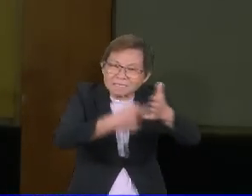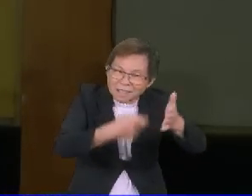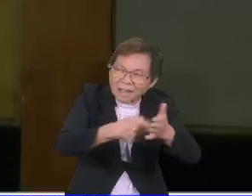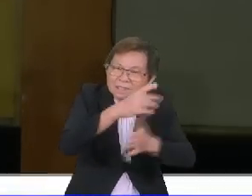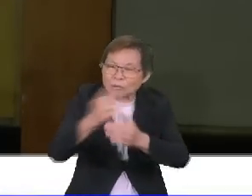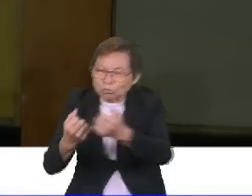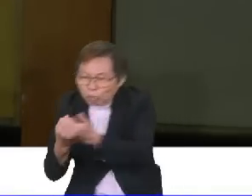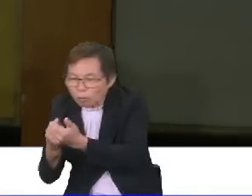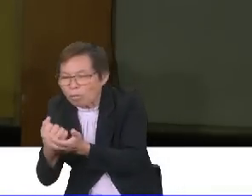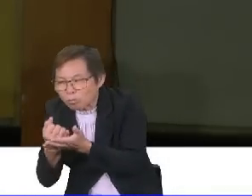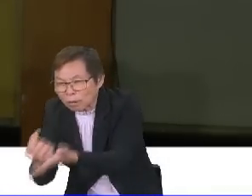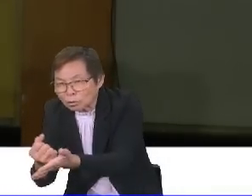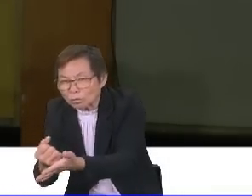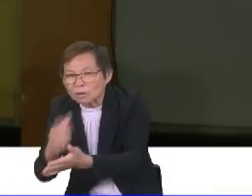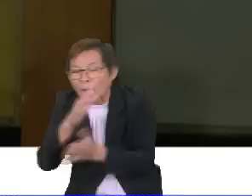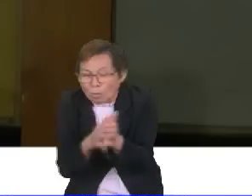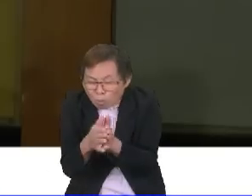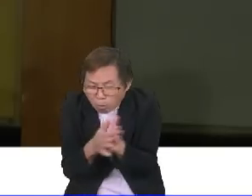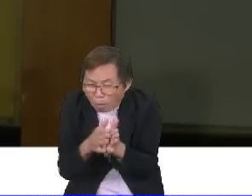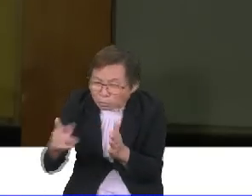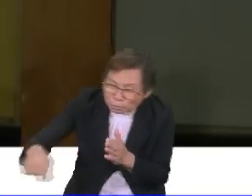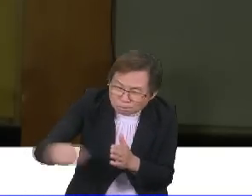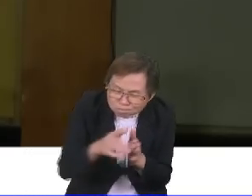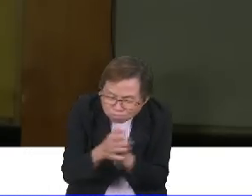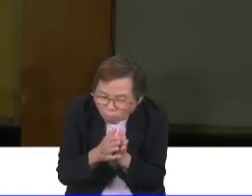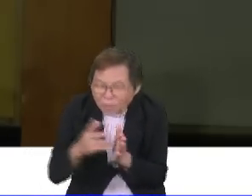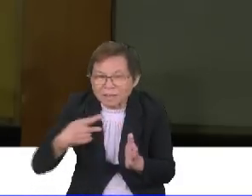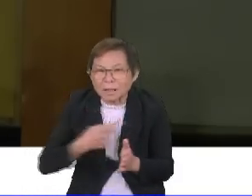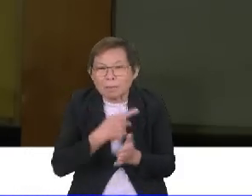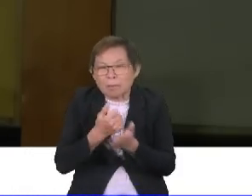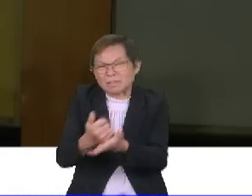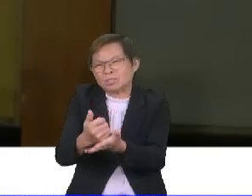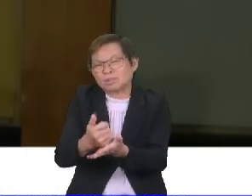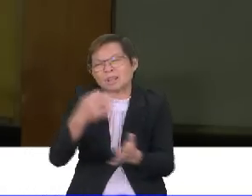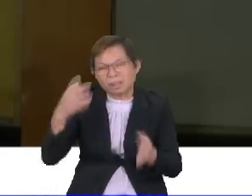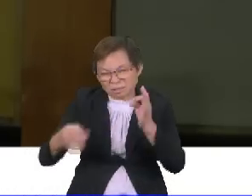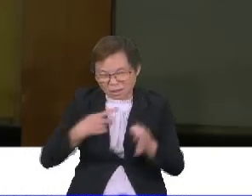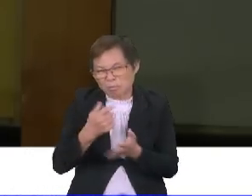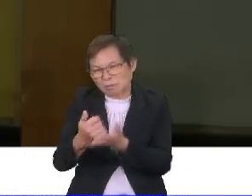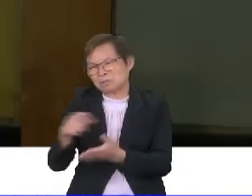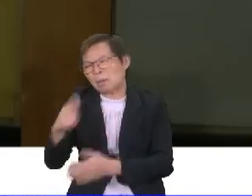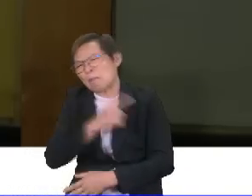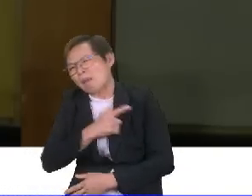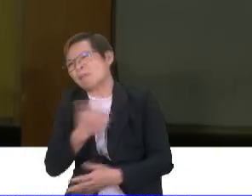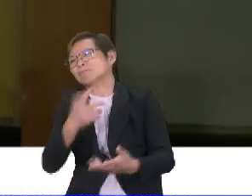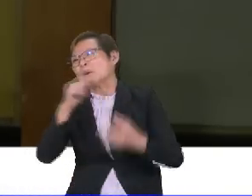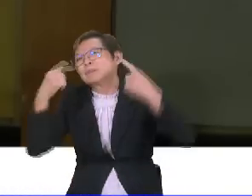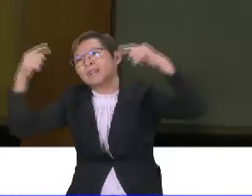sekongan dengan kerajinan mereka lah sebab kalau kita bantu tak jadi juga